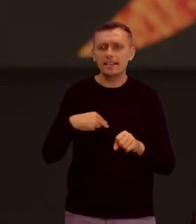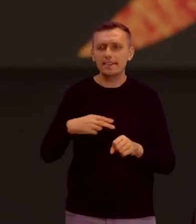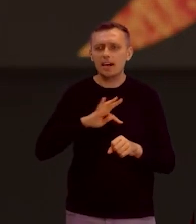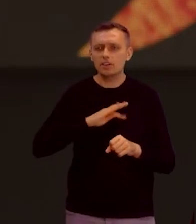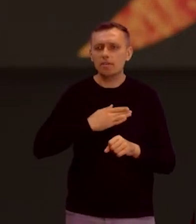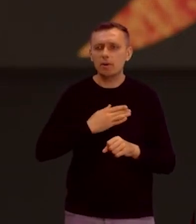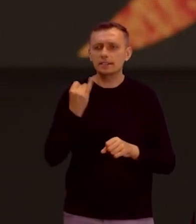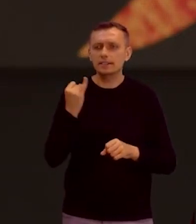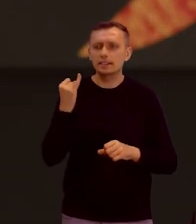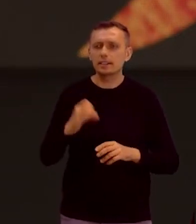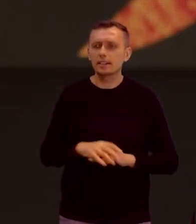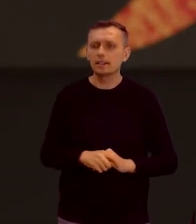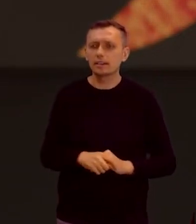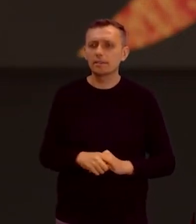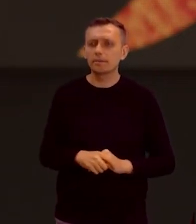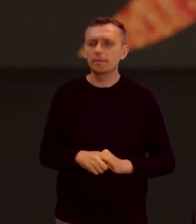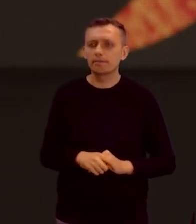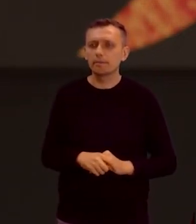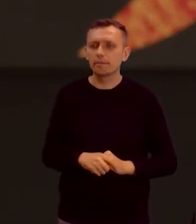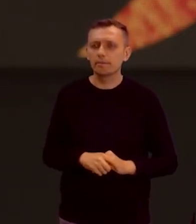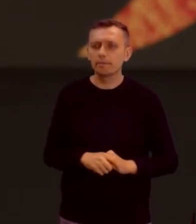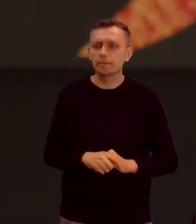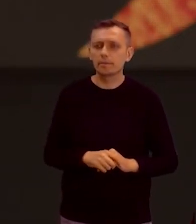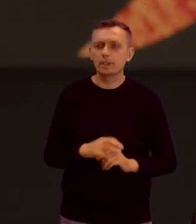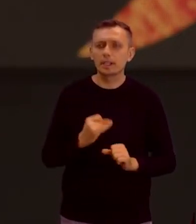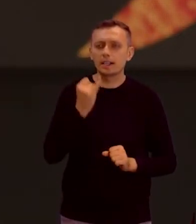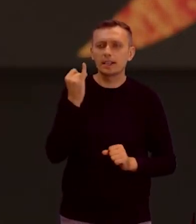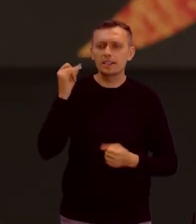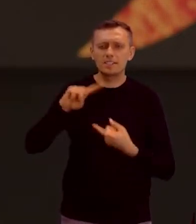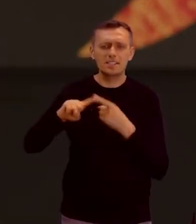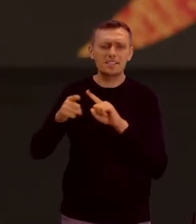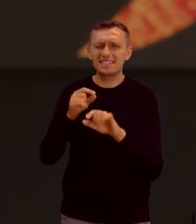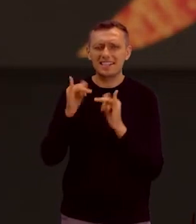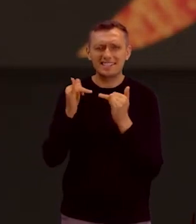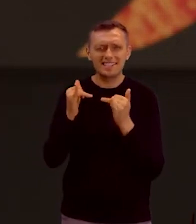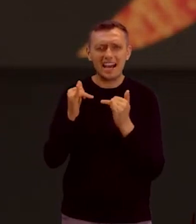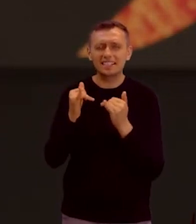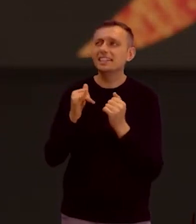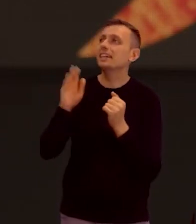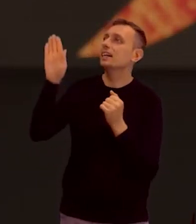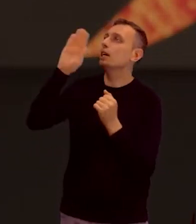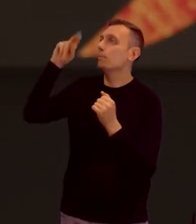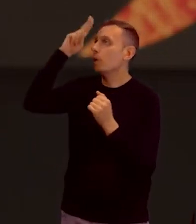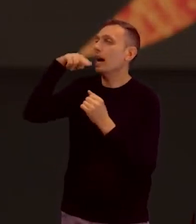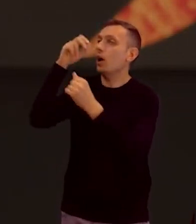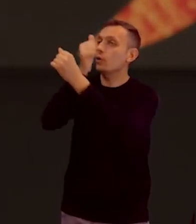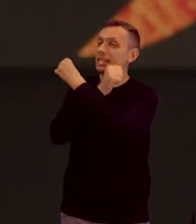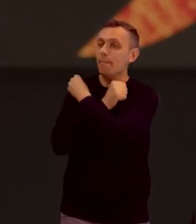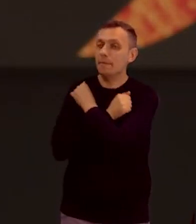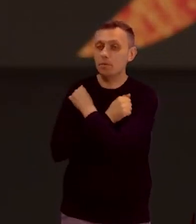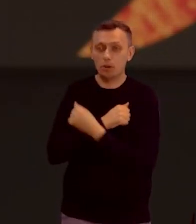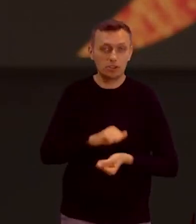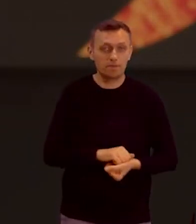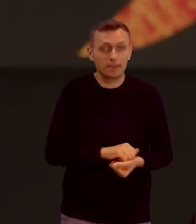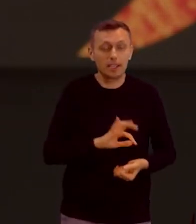To, co przynoszą nam dzieci, to przynoszą nam miłość Boga Ojca. Bo kiedy spojrzysz w twarz